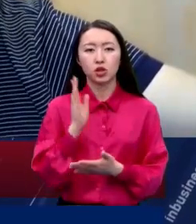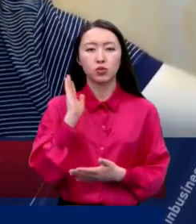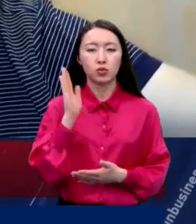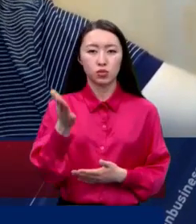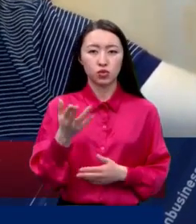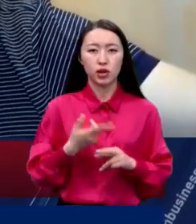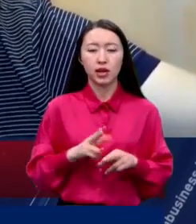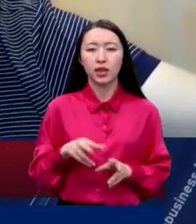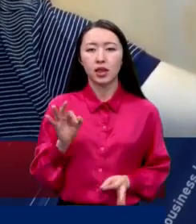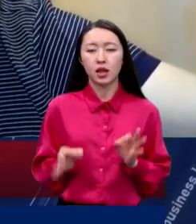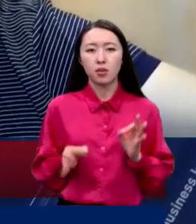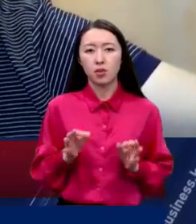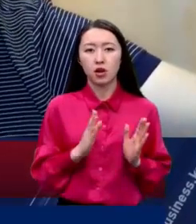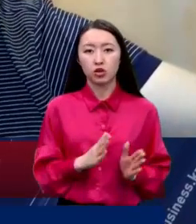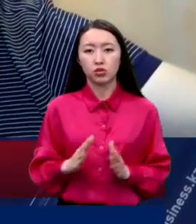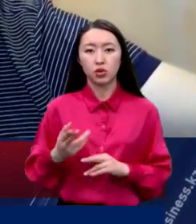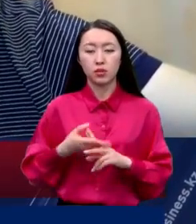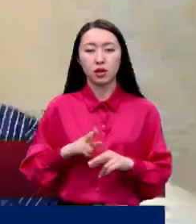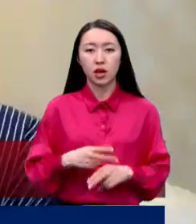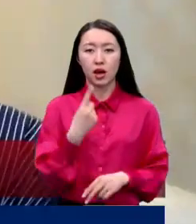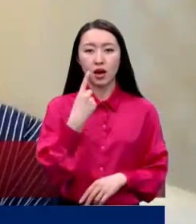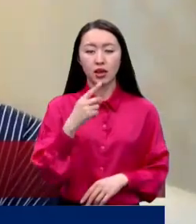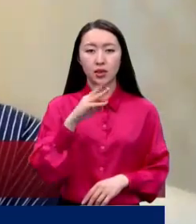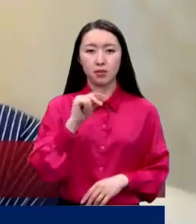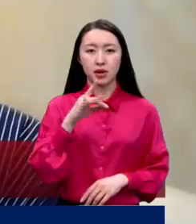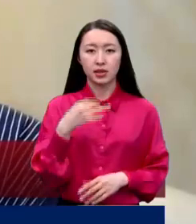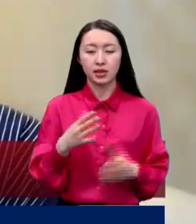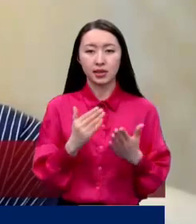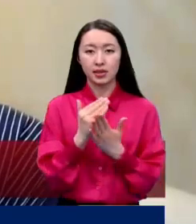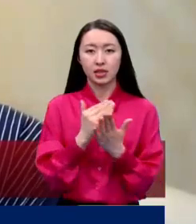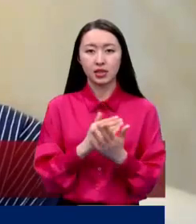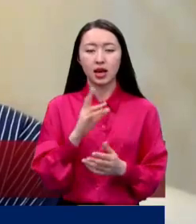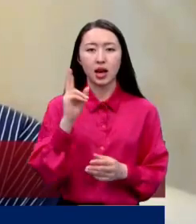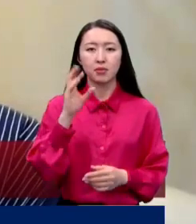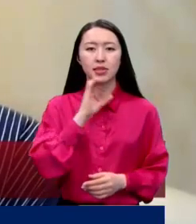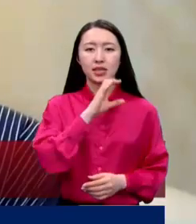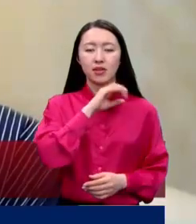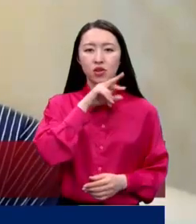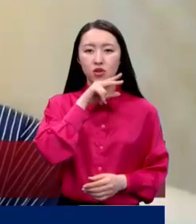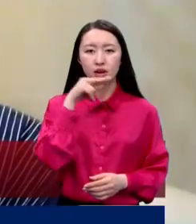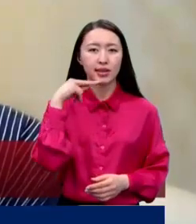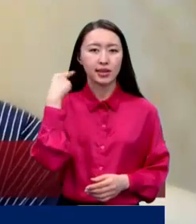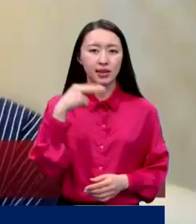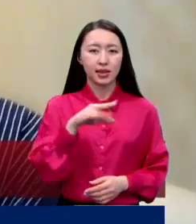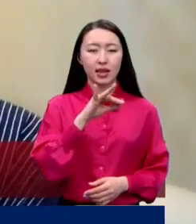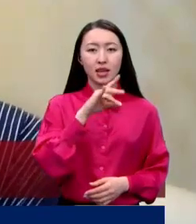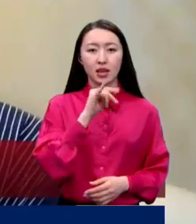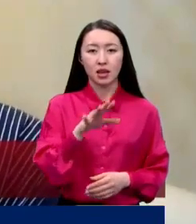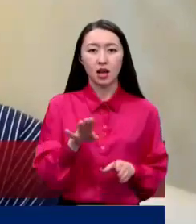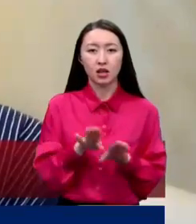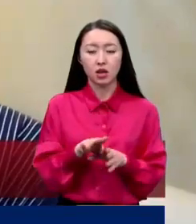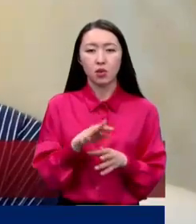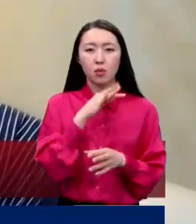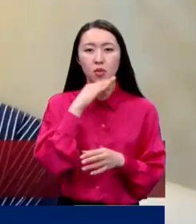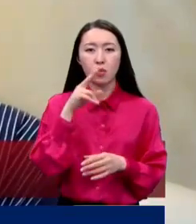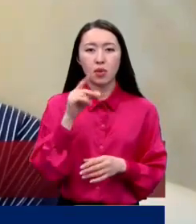это нормальная ситуация, потому что в однопартийных системах вроде Северной Кореи, Китая, Ирана, Венесуэлы такой многопартийности